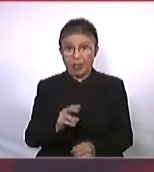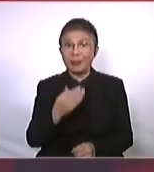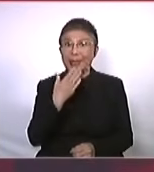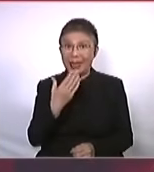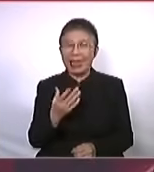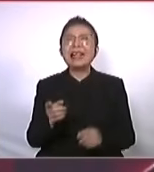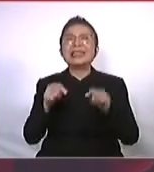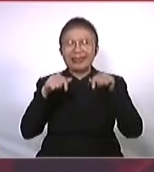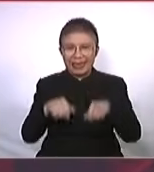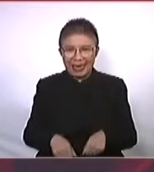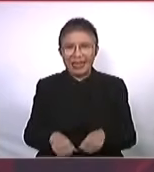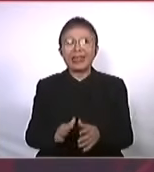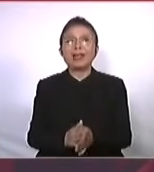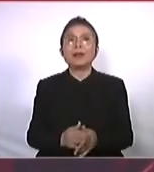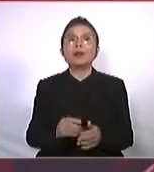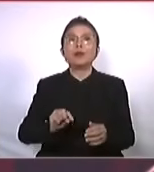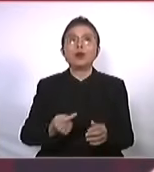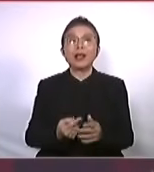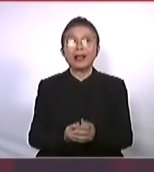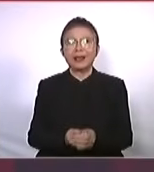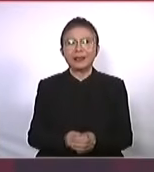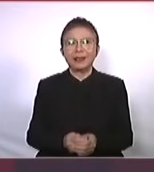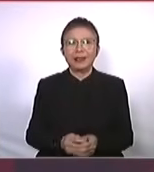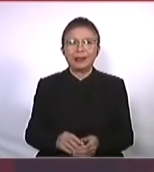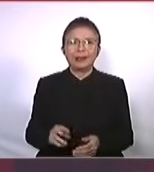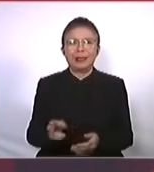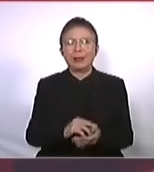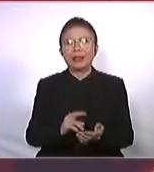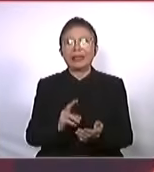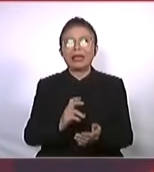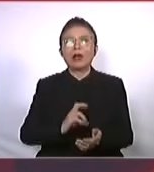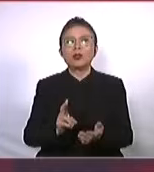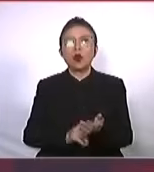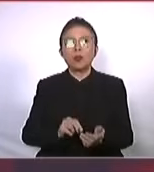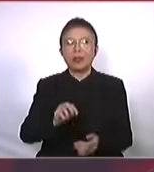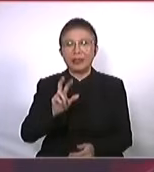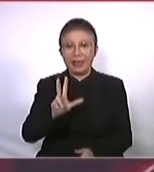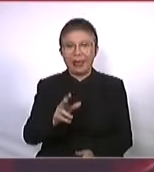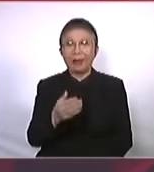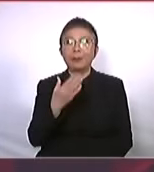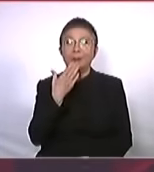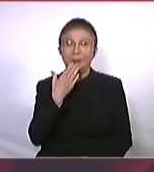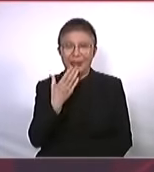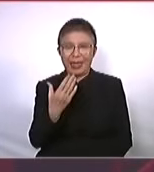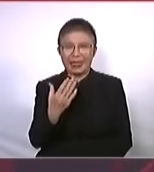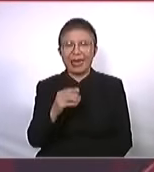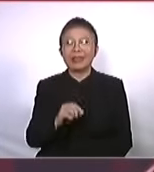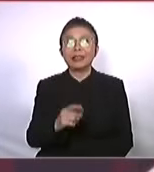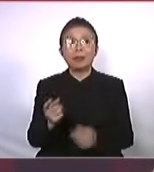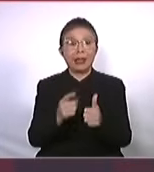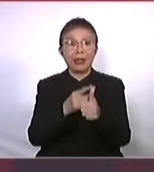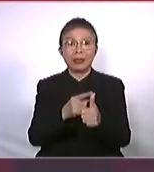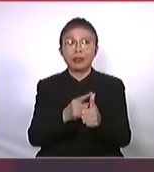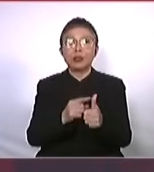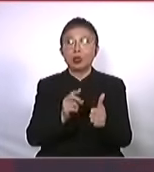bertanya segmen ini kita akan mulai dengan sebalik nya yakni calon wakil presiden nomor urut 3 yang akan bertanya kepada